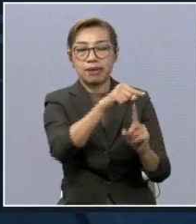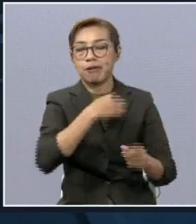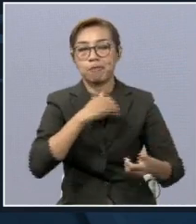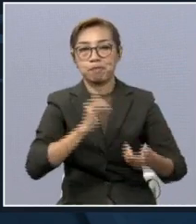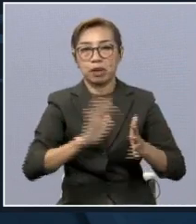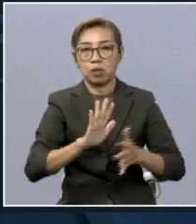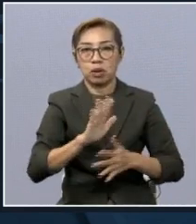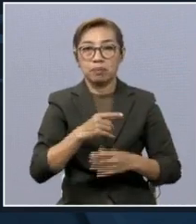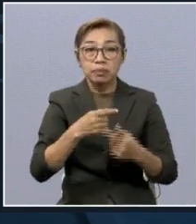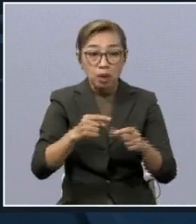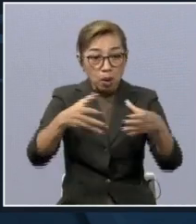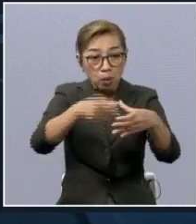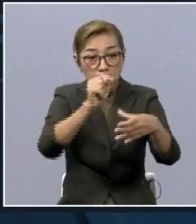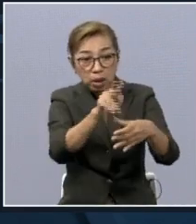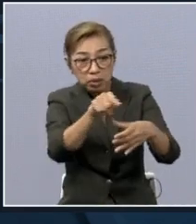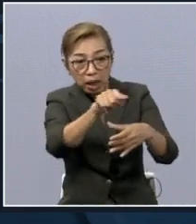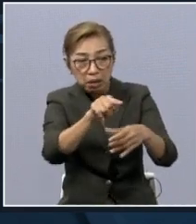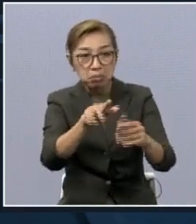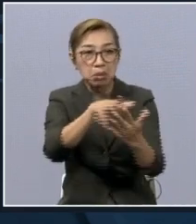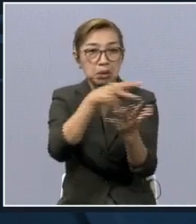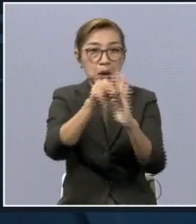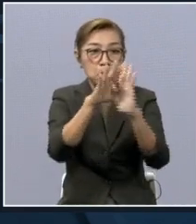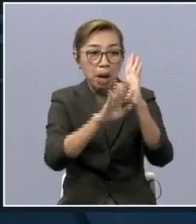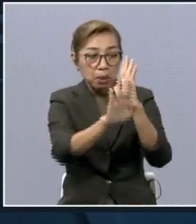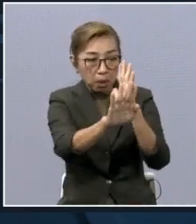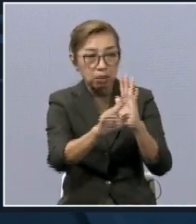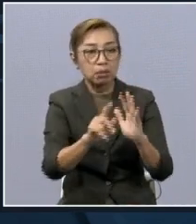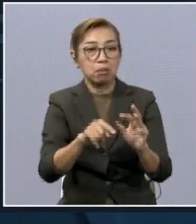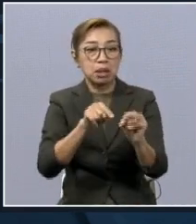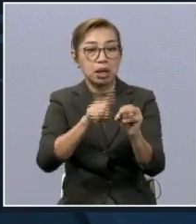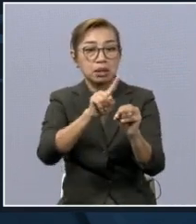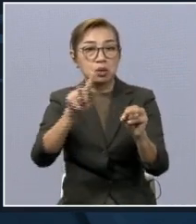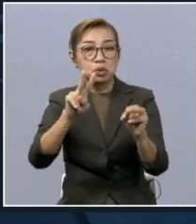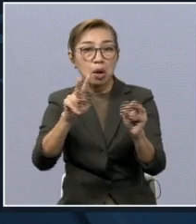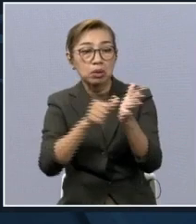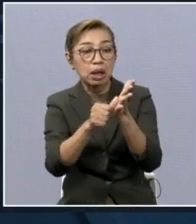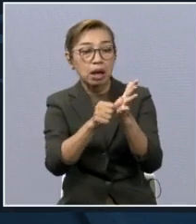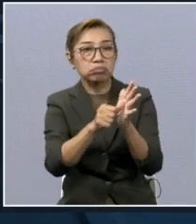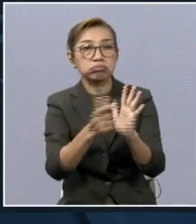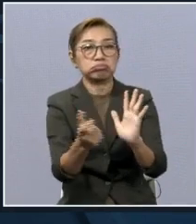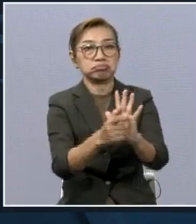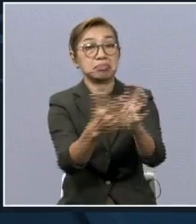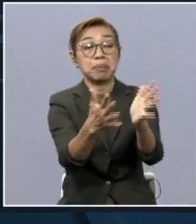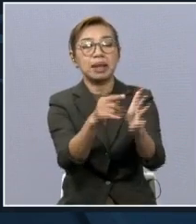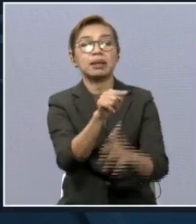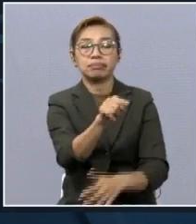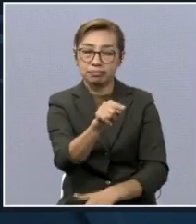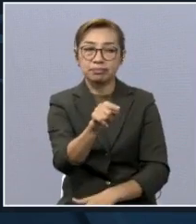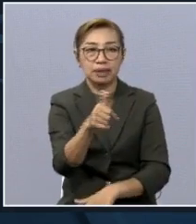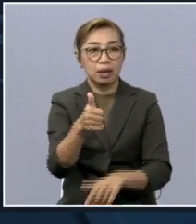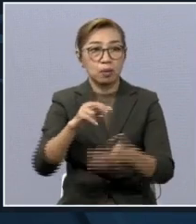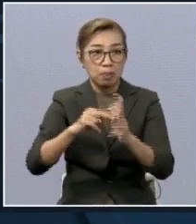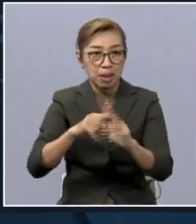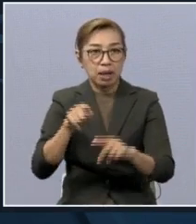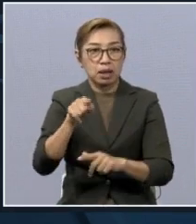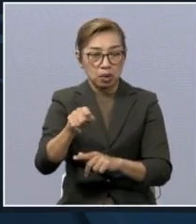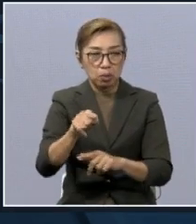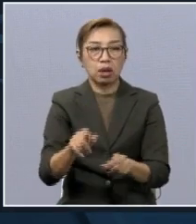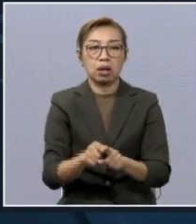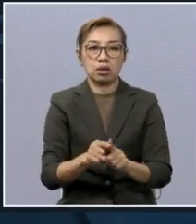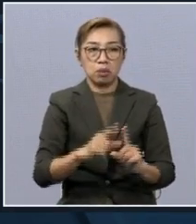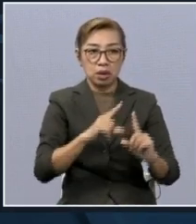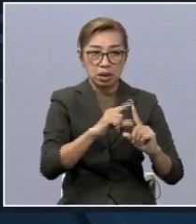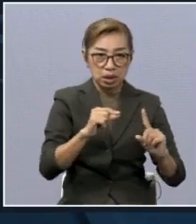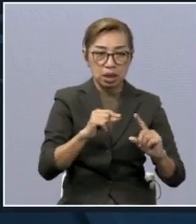ม่ได้กำหนดเรื่อง112เป็นนโยบายพรรคทีนี้ถ้าสูตรรัฐบาล3พรรคเกิดขึ้นเท่ากับว่ารวมไทยสร้างชาติกับก้าวไกลก็จะ